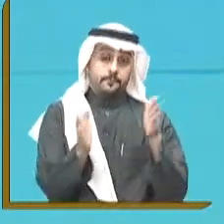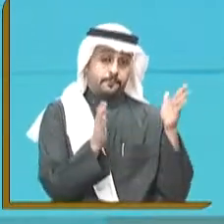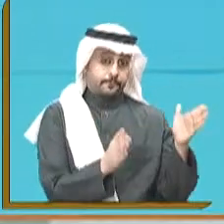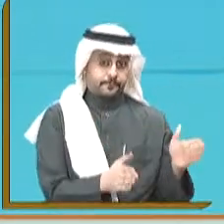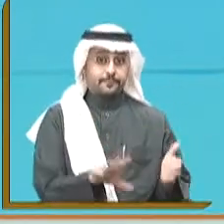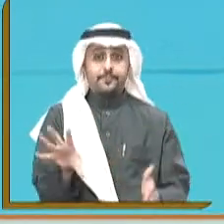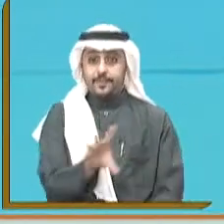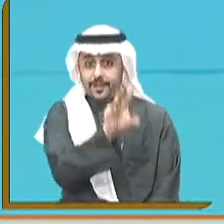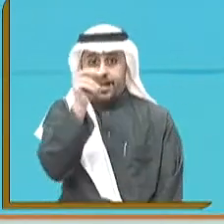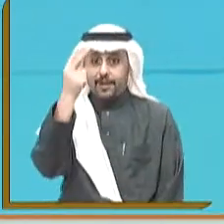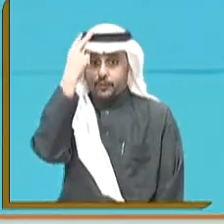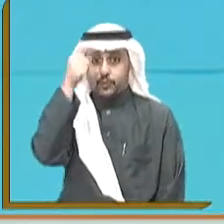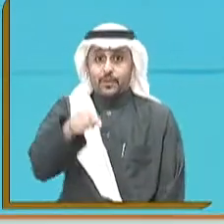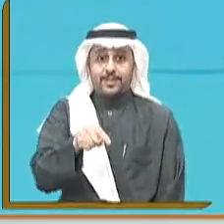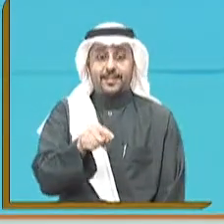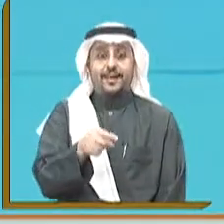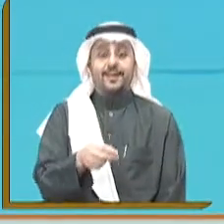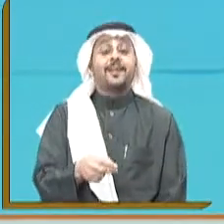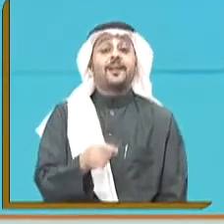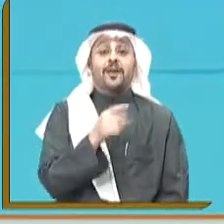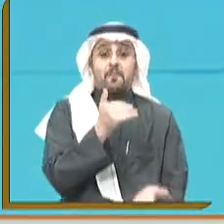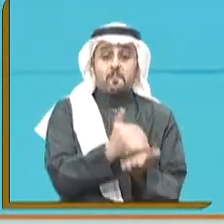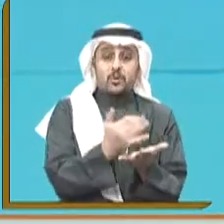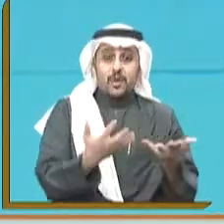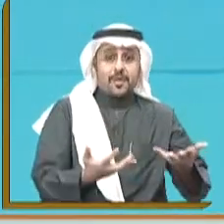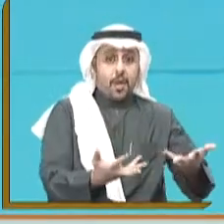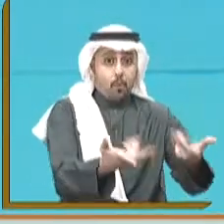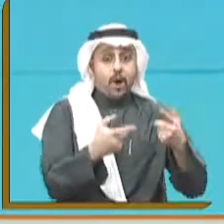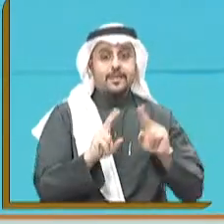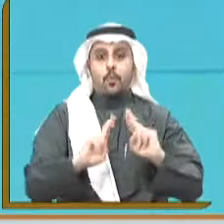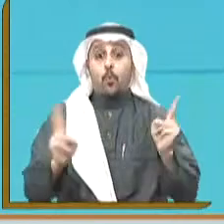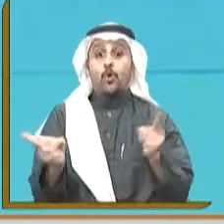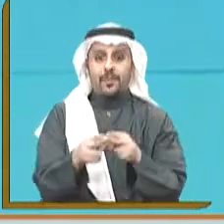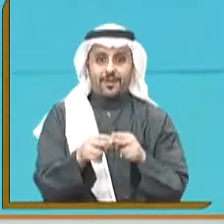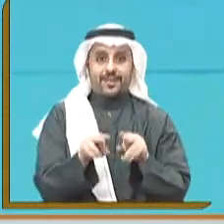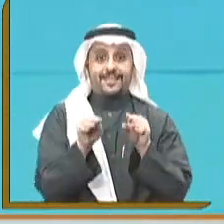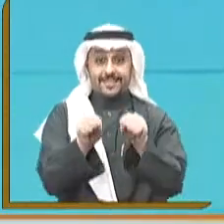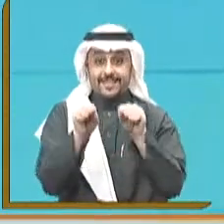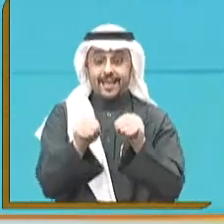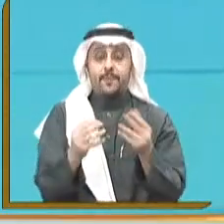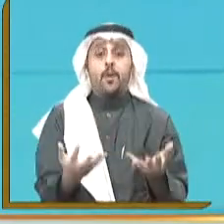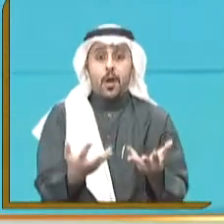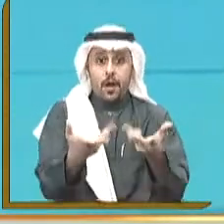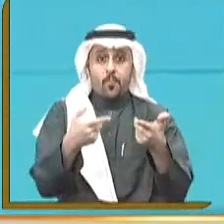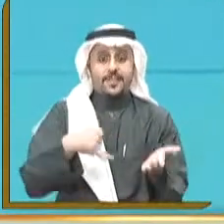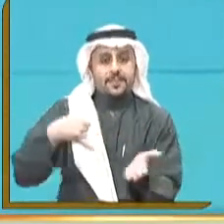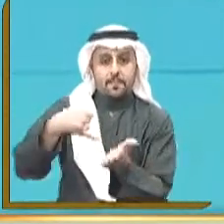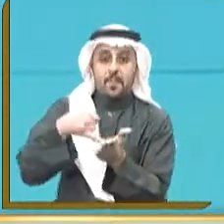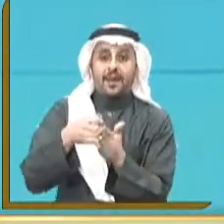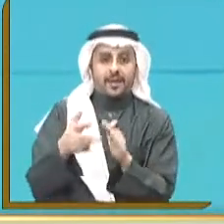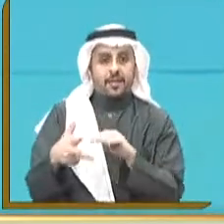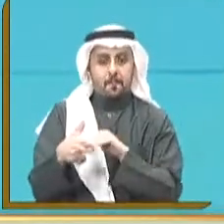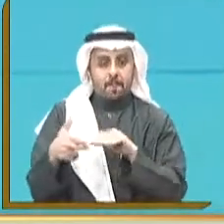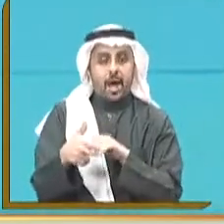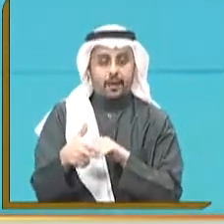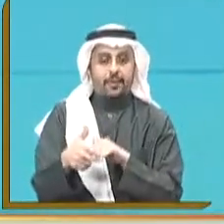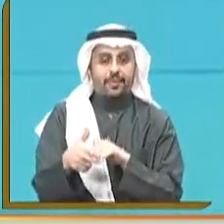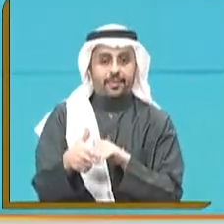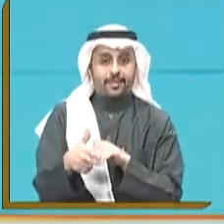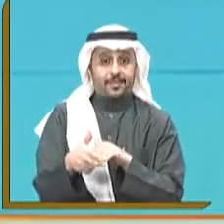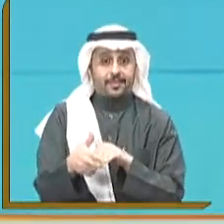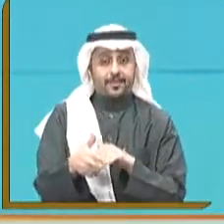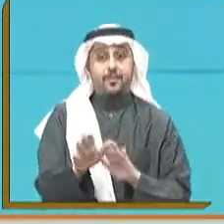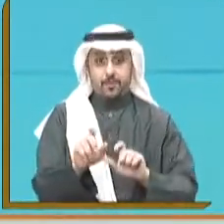تنظم الهيئة السعودية للمراجعين والمحاسبين المؤتمر الدولي للتعليم المحاسبي في مركز الرياض الدولي للمعارض